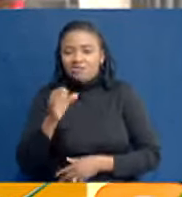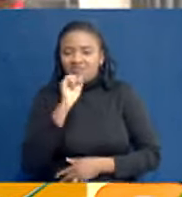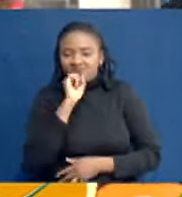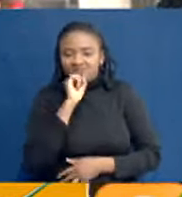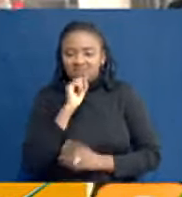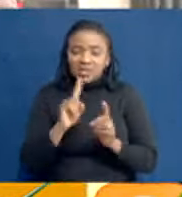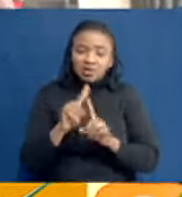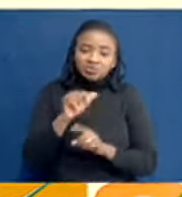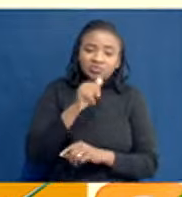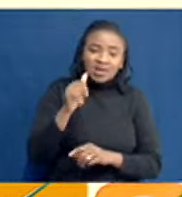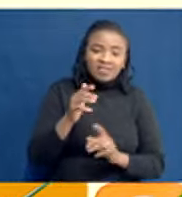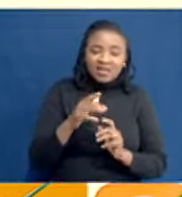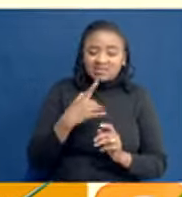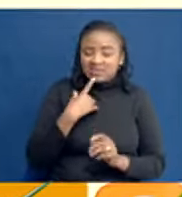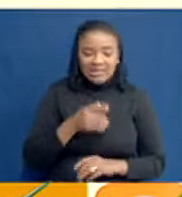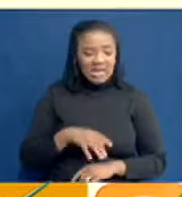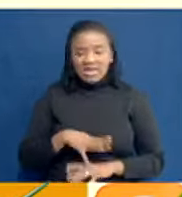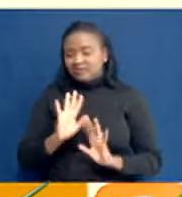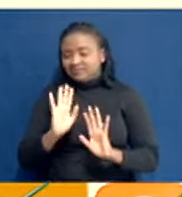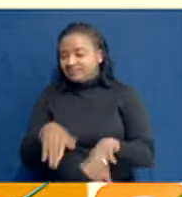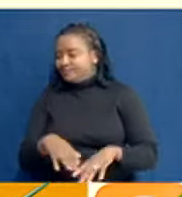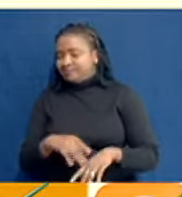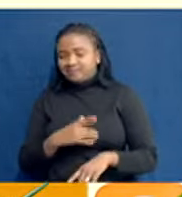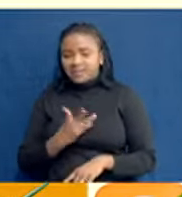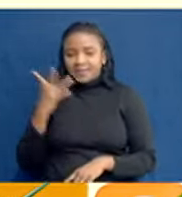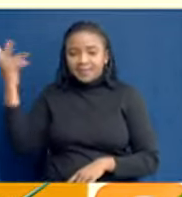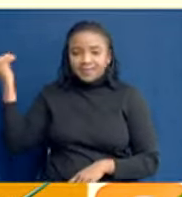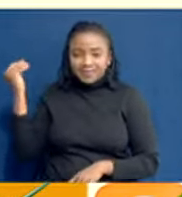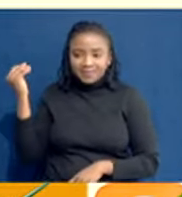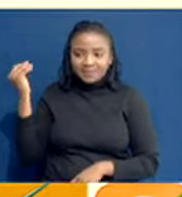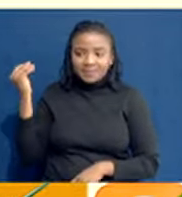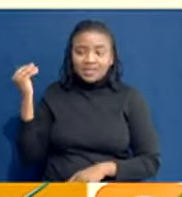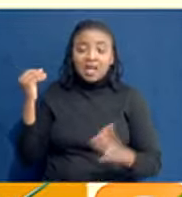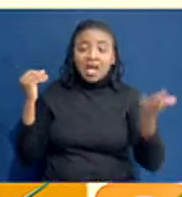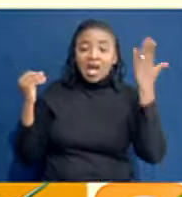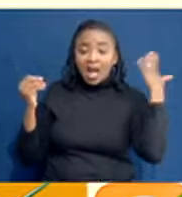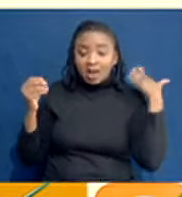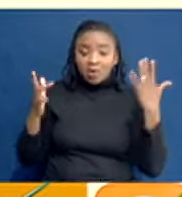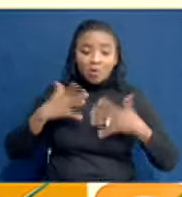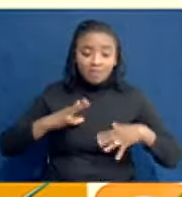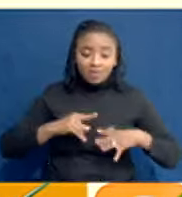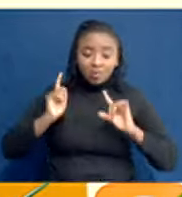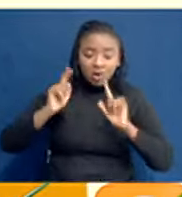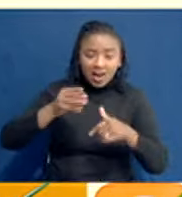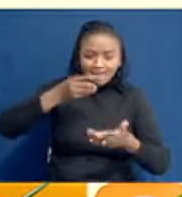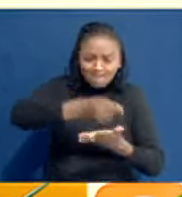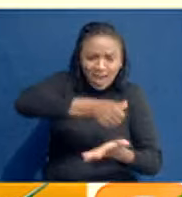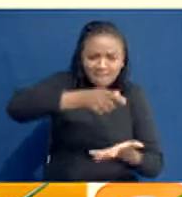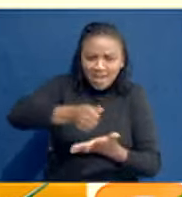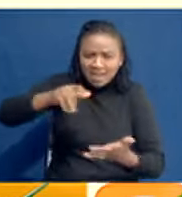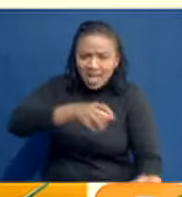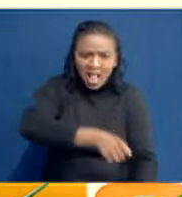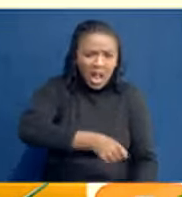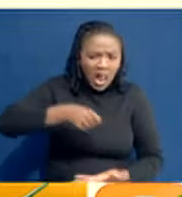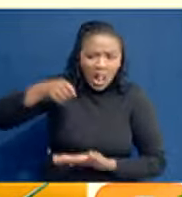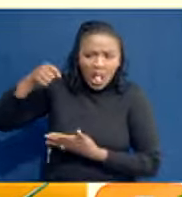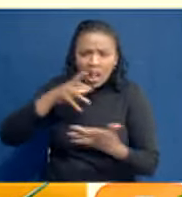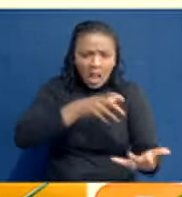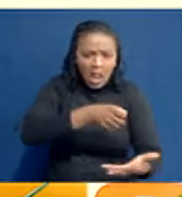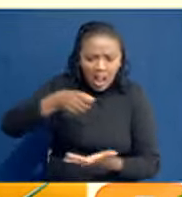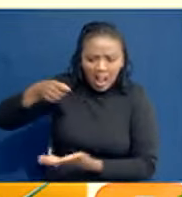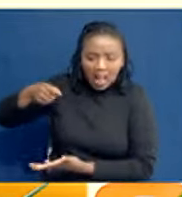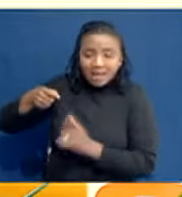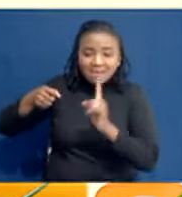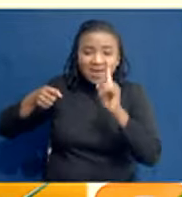mara nyingine amekuacha. Nyi walikuwa wanatununulia nyakati hiyo, saa wakati mwingi huwa wanalalamika,